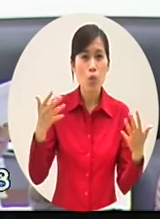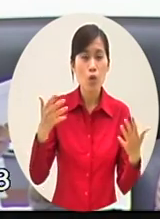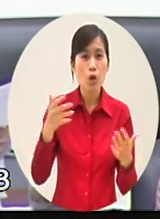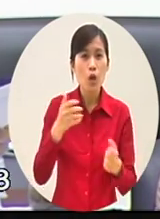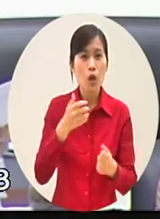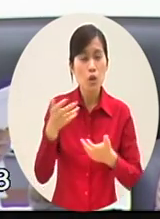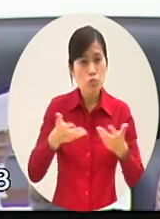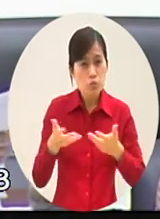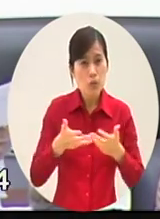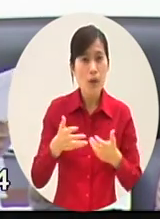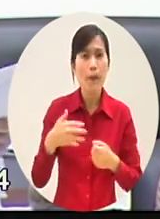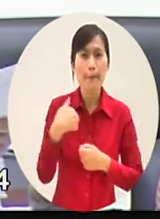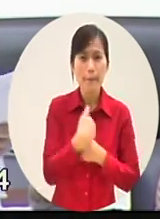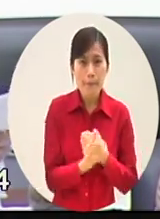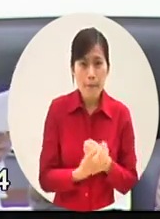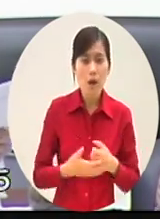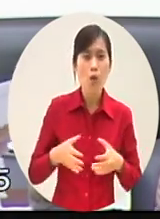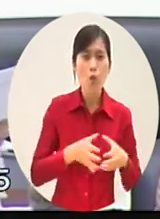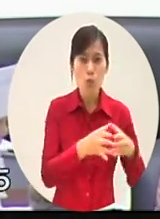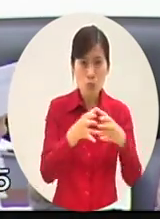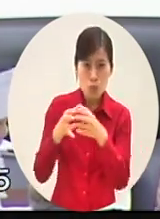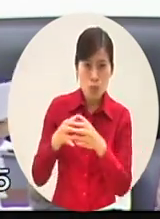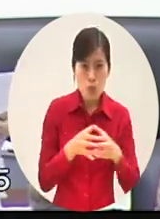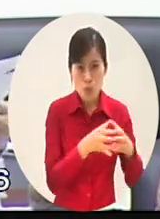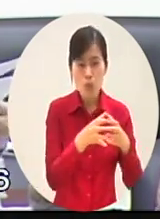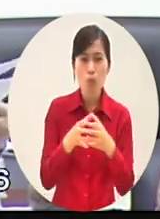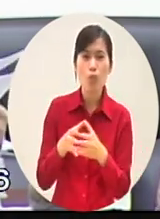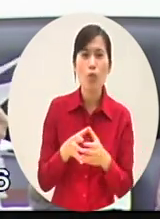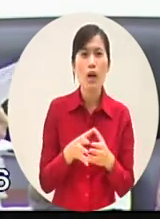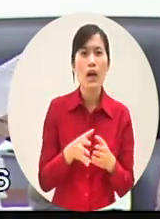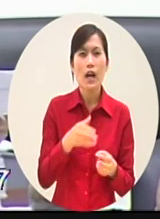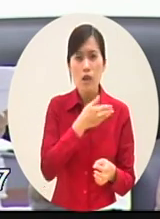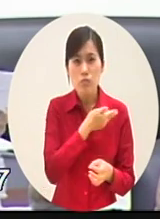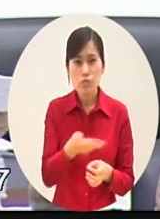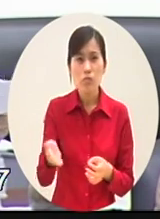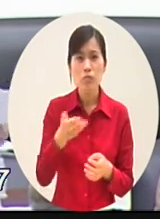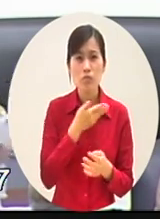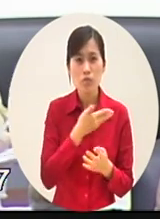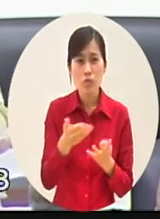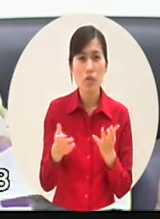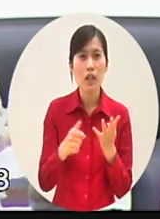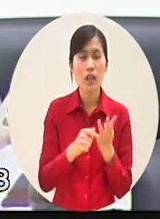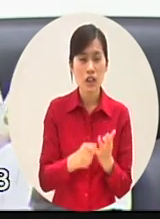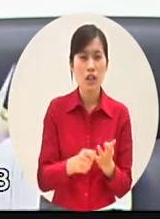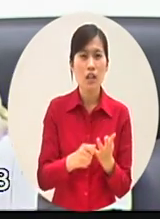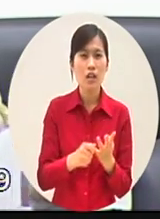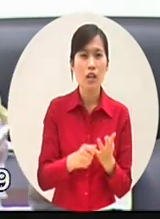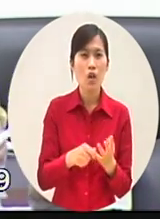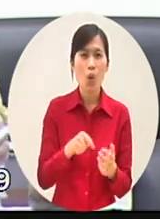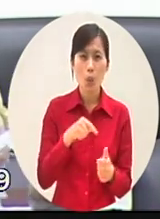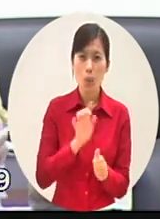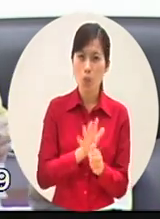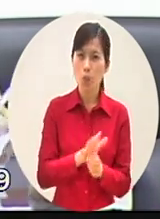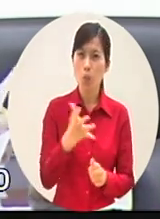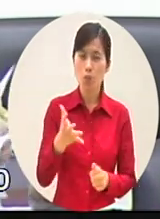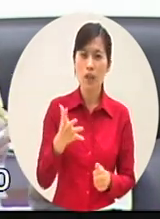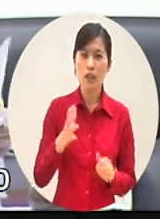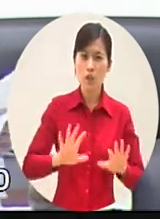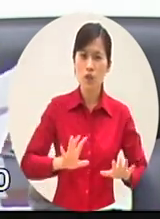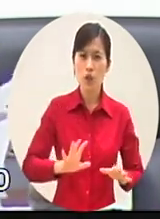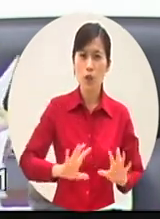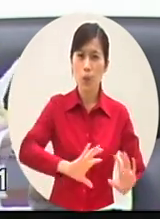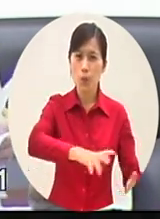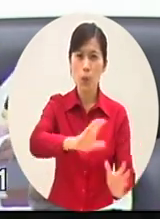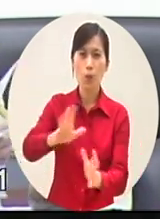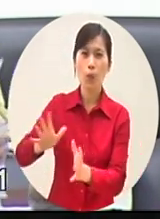如何包容跟体谅，在这个探索里面他都可以做得到。这也就是为什么各国现在争